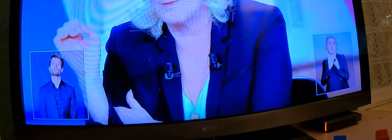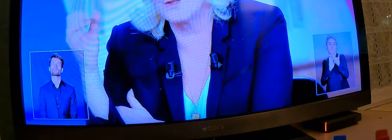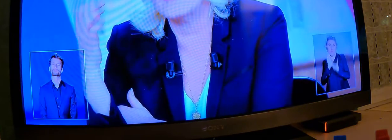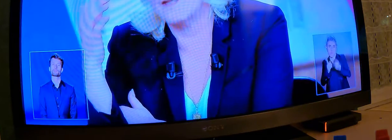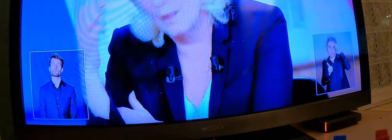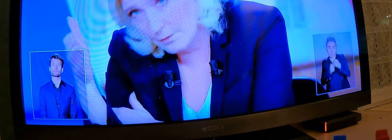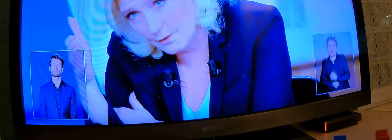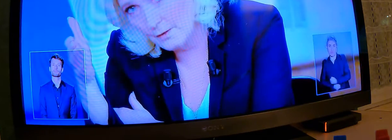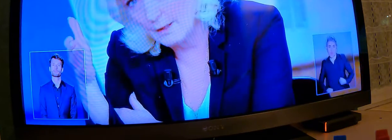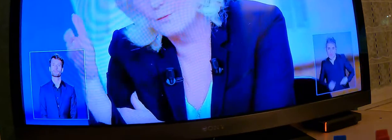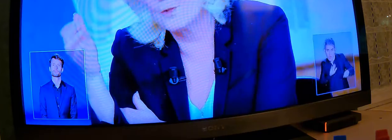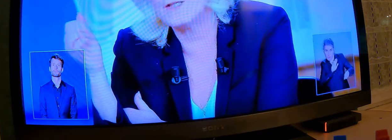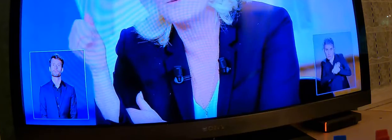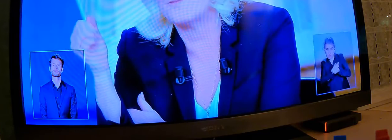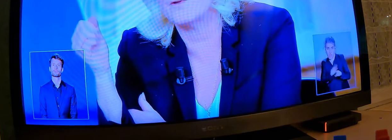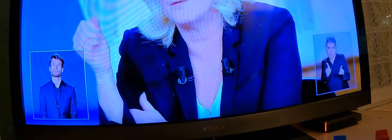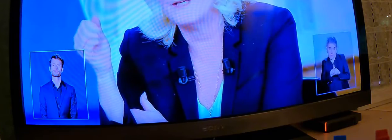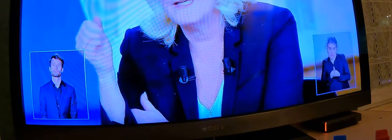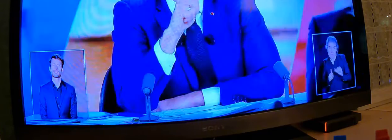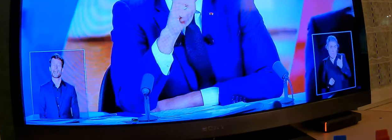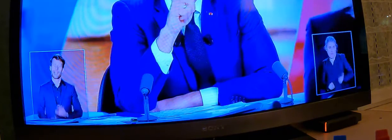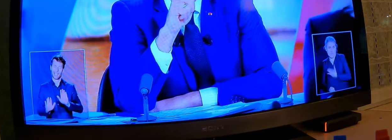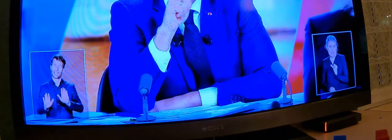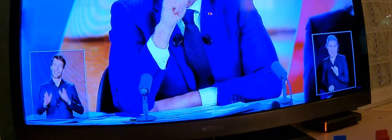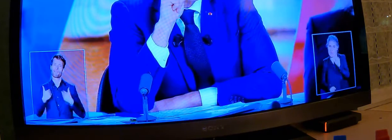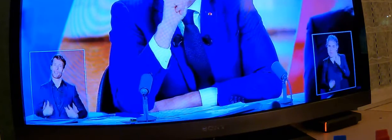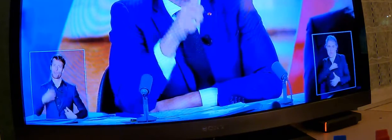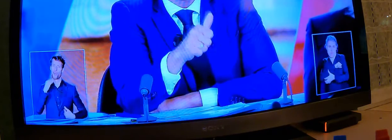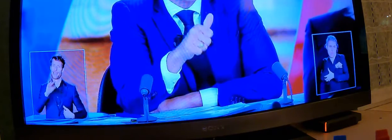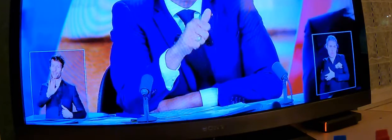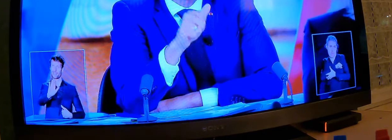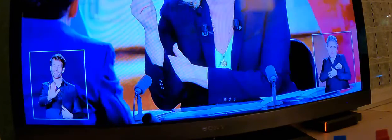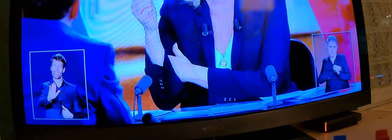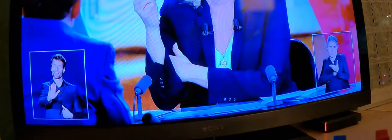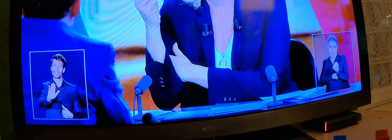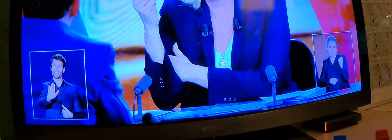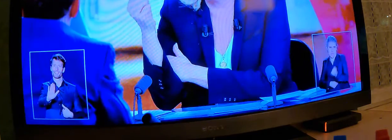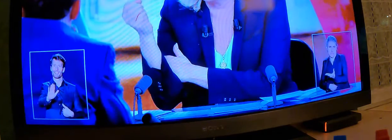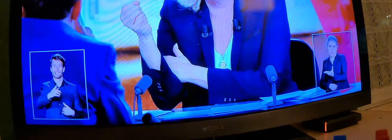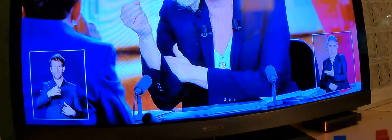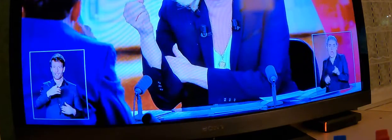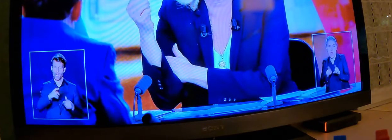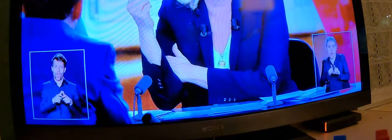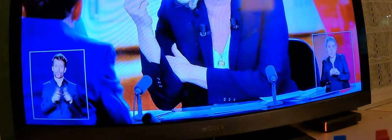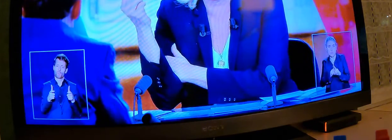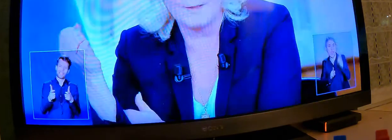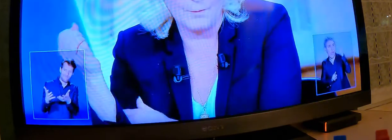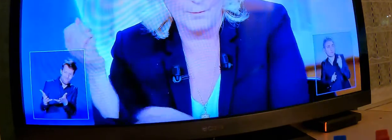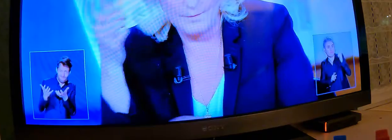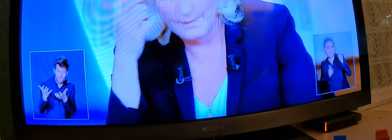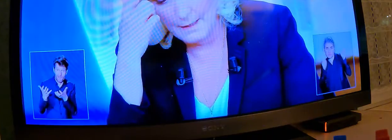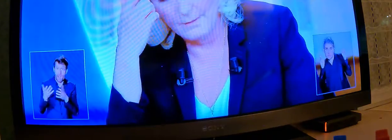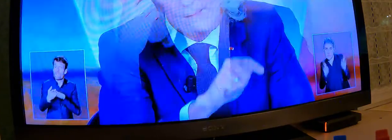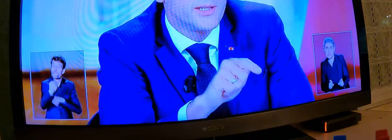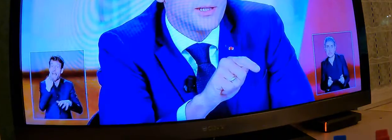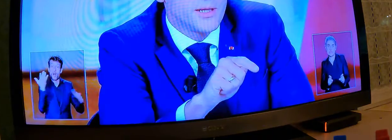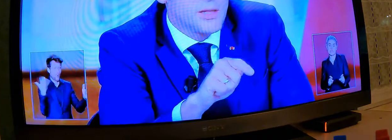l'indemnisation du chômage, qui là encore a touché les plus pauvres. Madame Le Pen, qui là encore notre a entraîné une baisse d'indemnisation. Ce sont ces